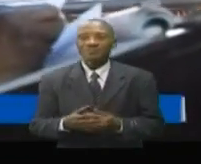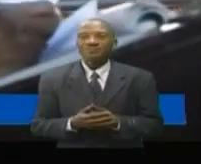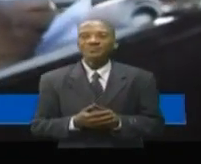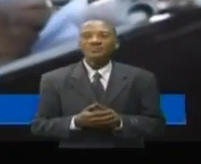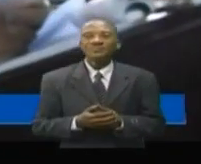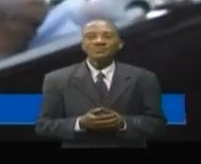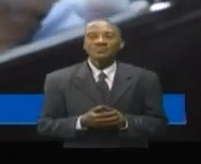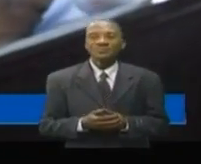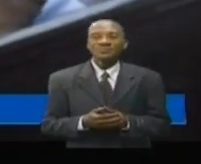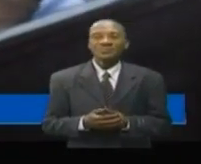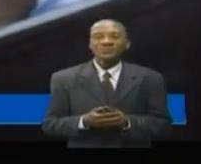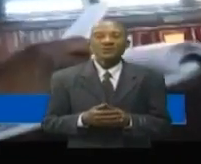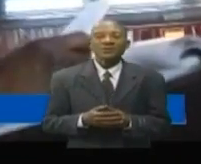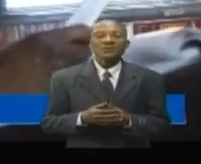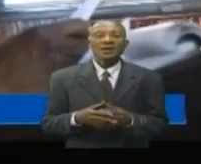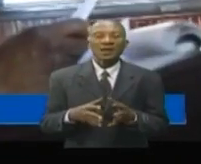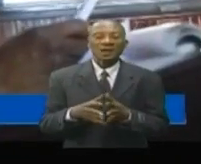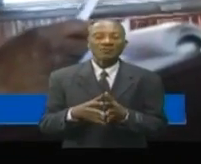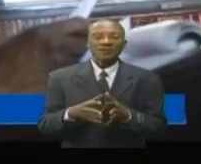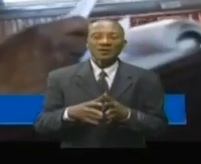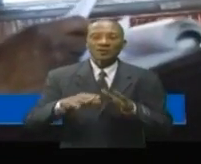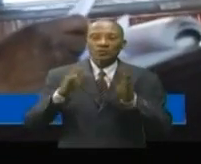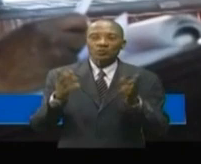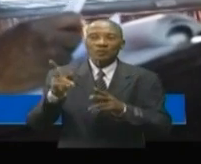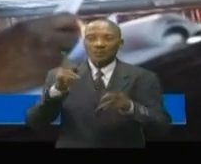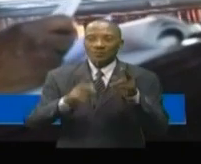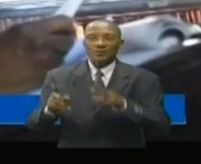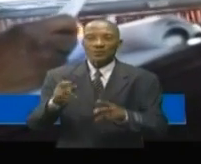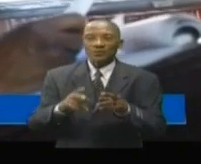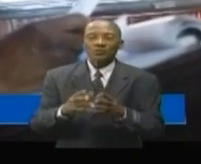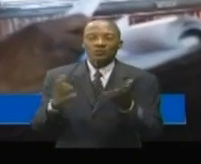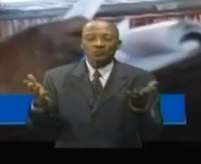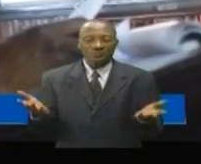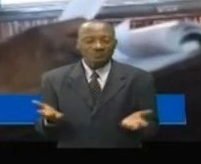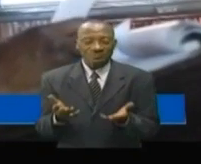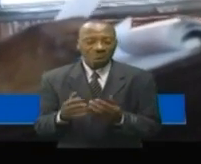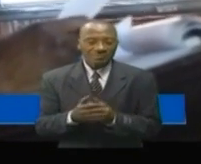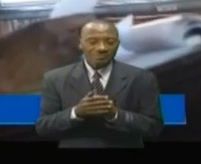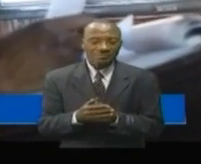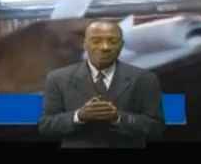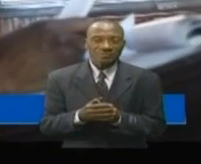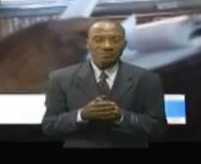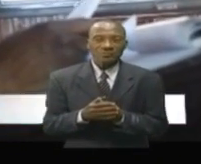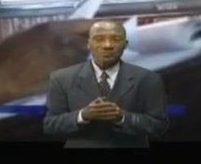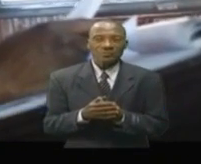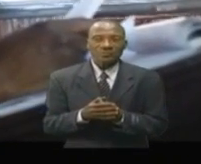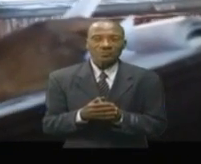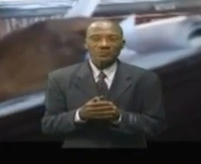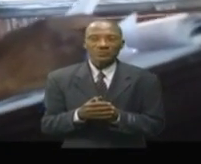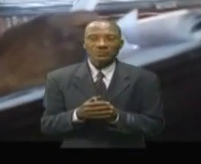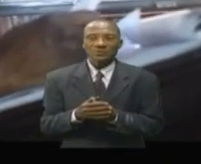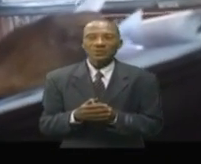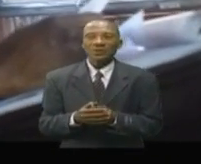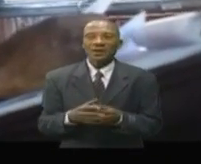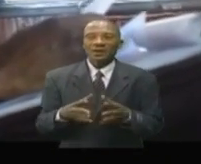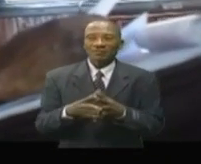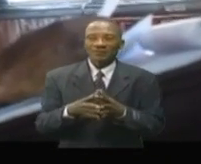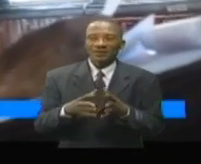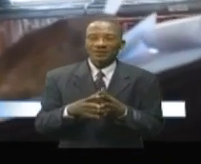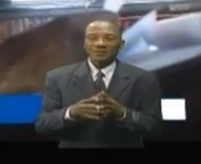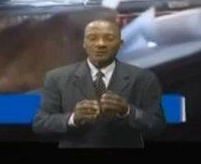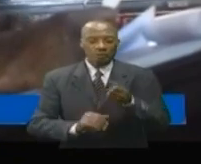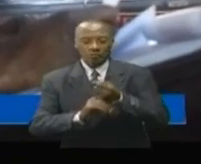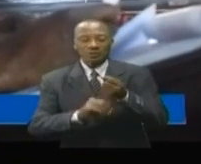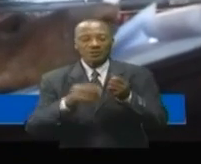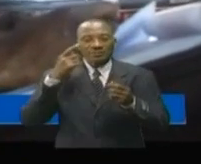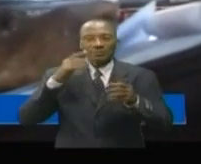et l'implication de tous, par un engagement ferme et la mutualisation de tous,